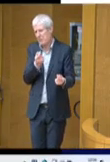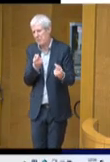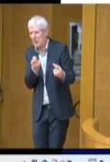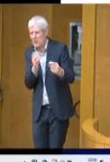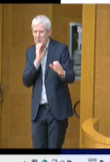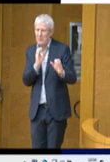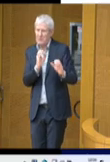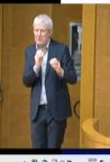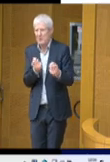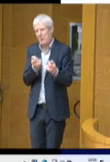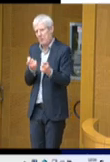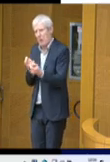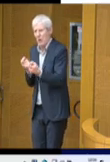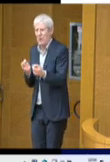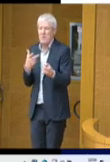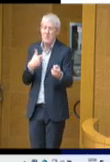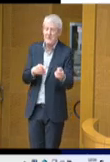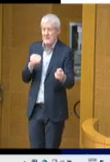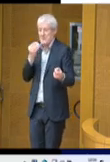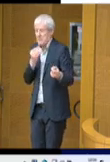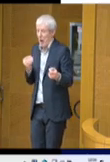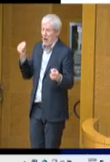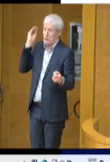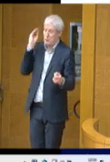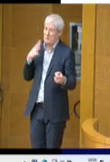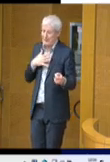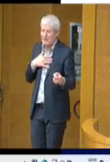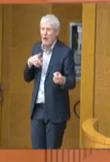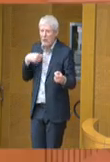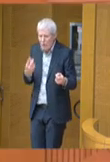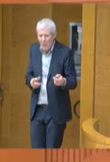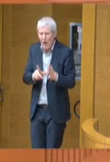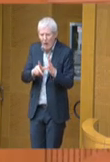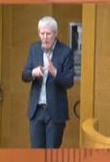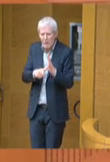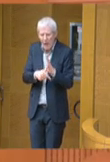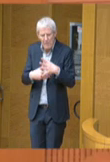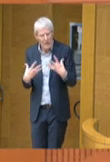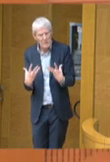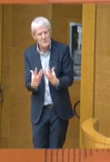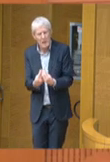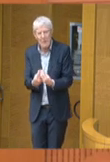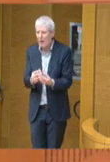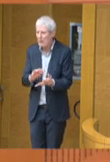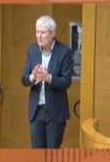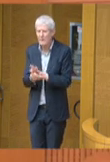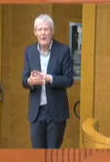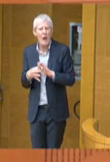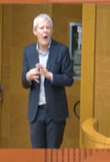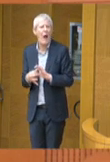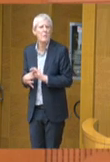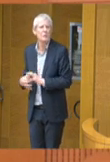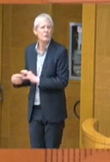di comunicare, anche per pregiudizi scomodi, sono poi per il tempo trascorso insieme diventati